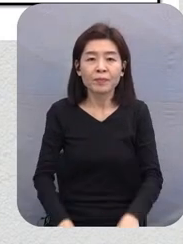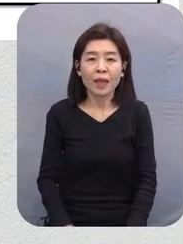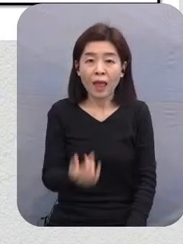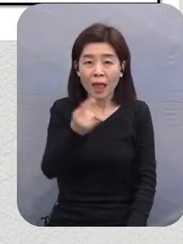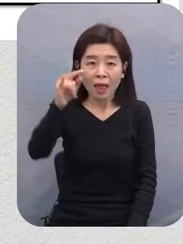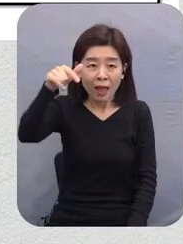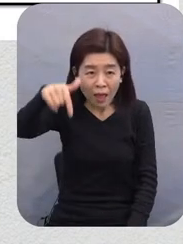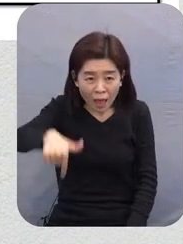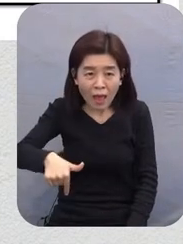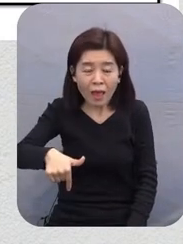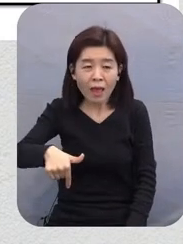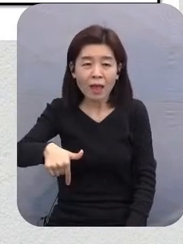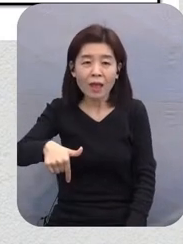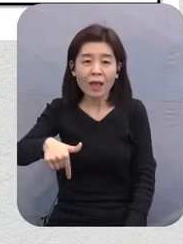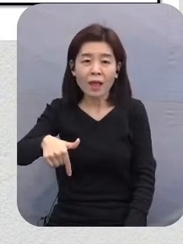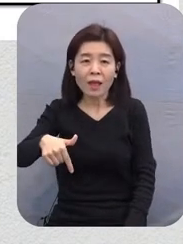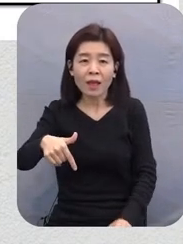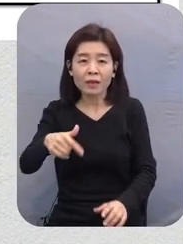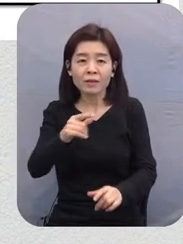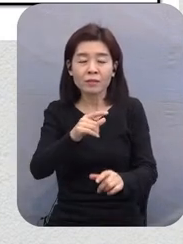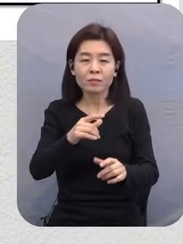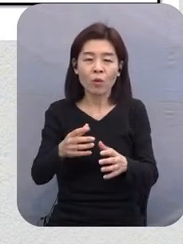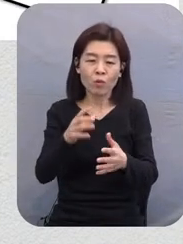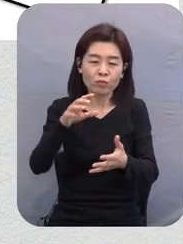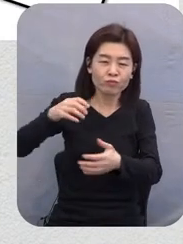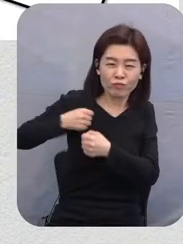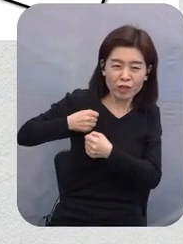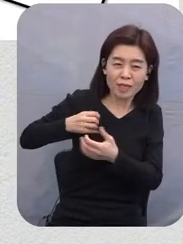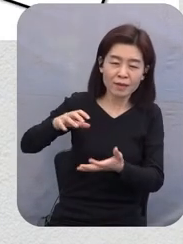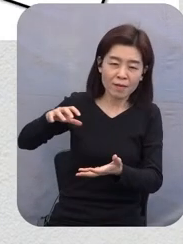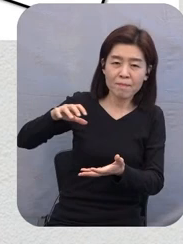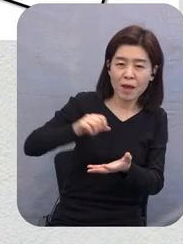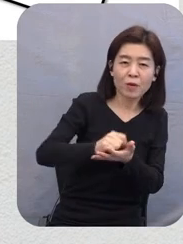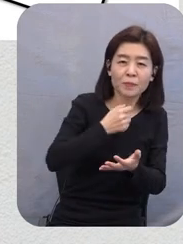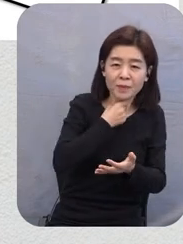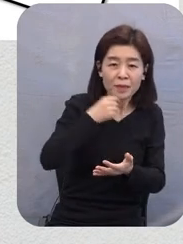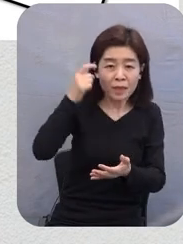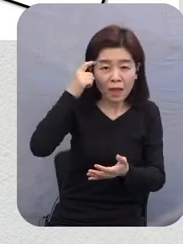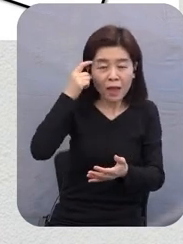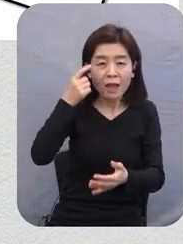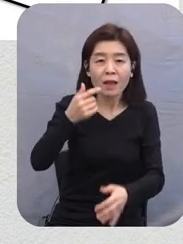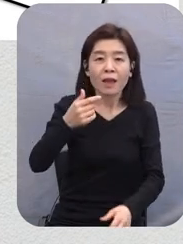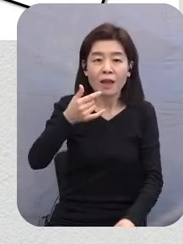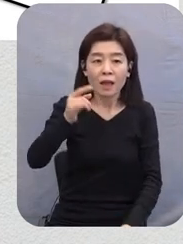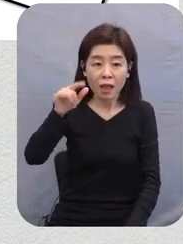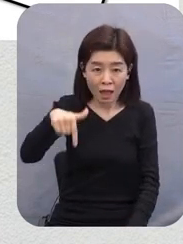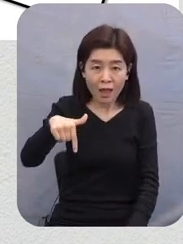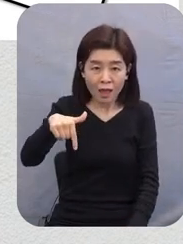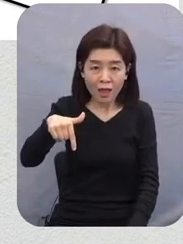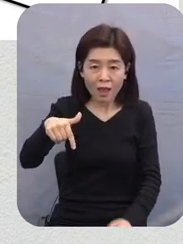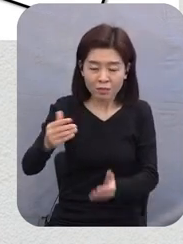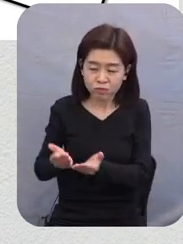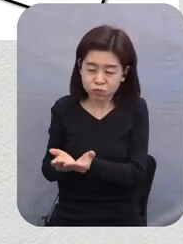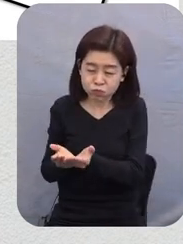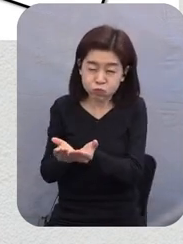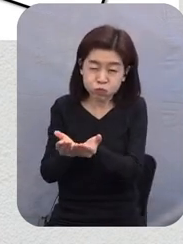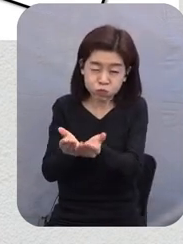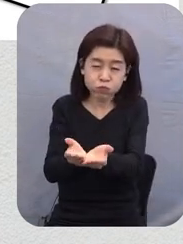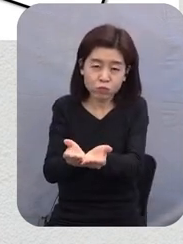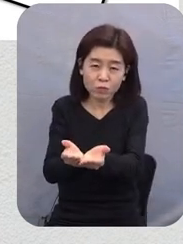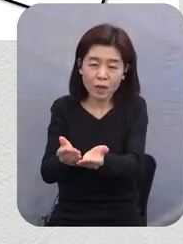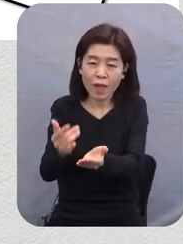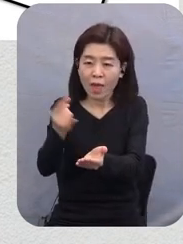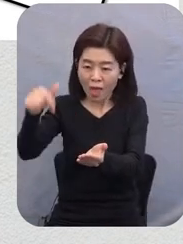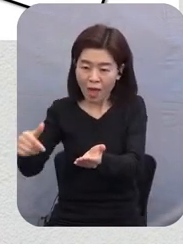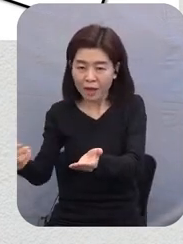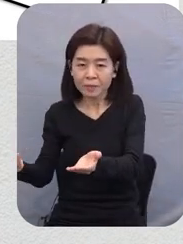핵전쟁을 장착하겠다. 이번에 해가 꼽은 게 그거 아닙니까? 거대한 핵항모가 뜨겠다.